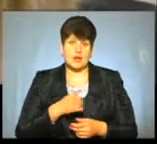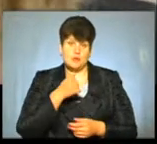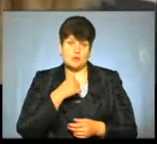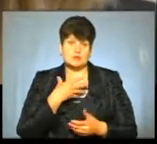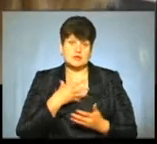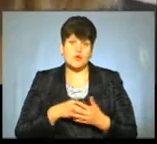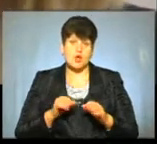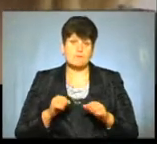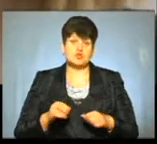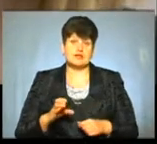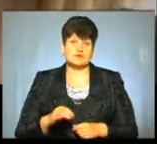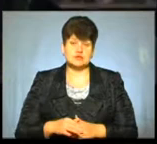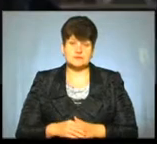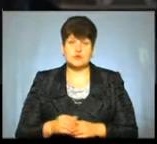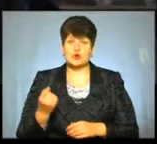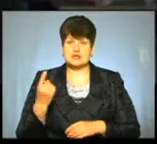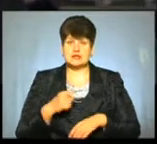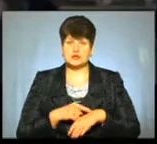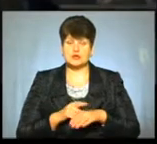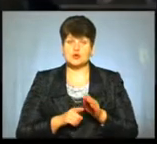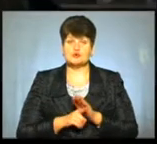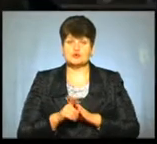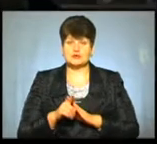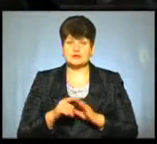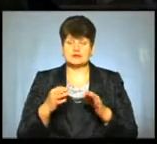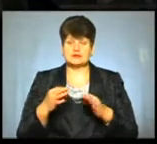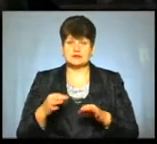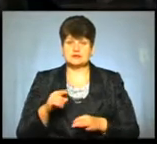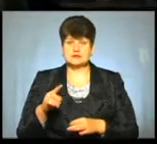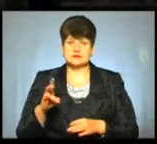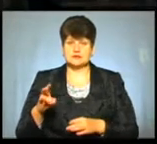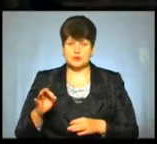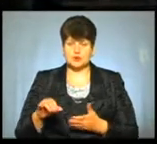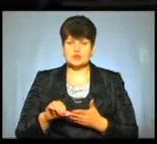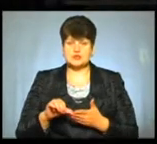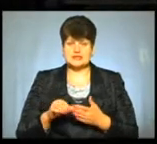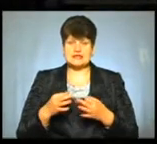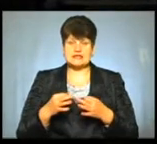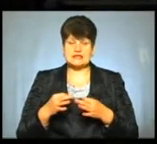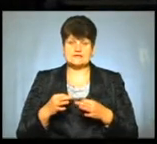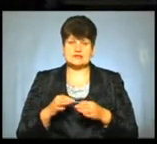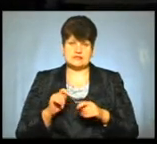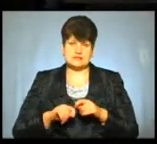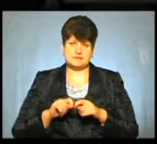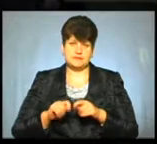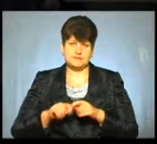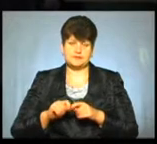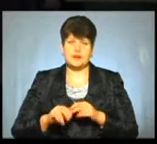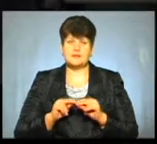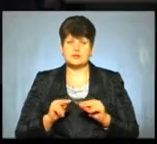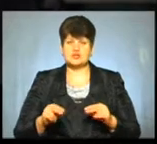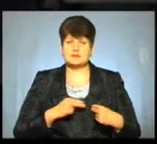Хотіли попробувати свої можливості. 11-та година розпочалося незалежне тестування учасників сертифікації педагогічних